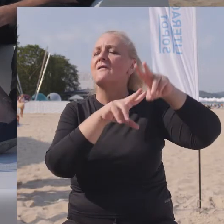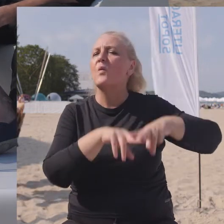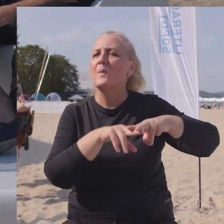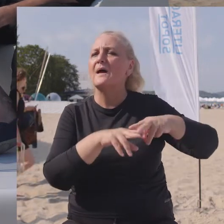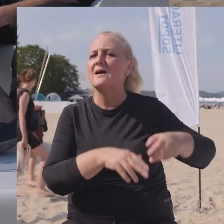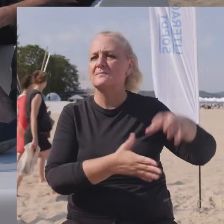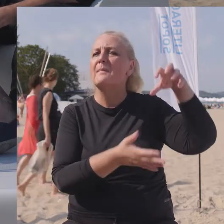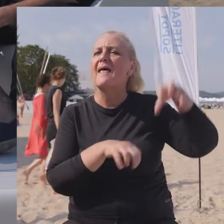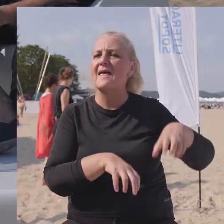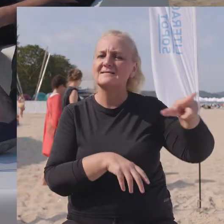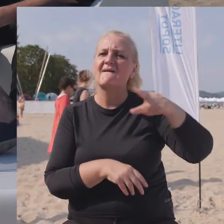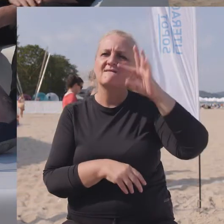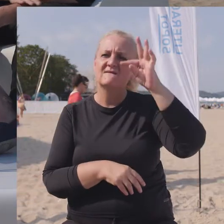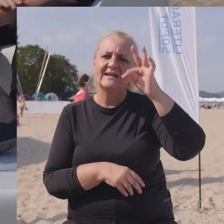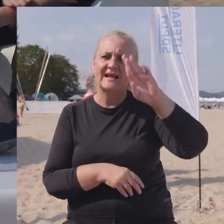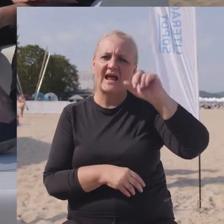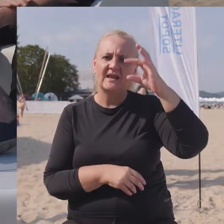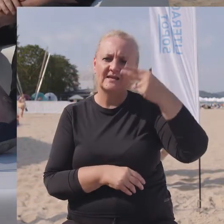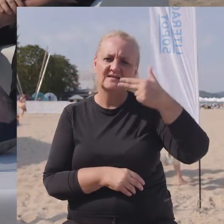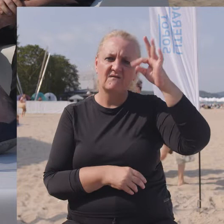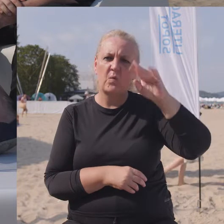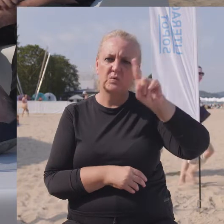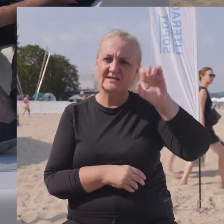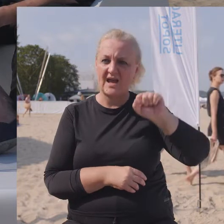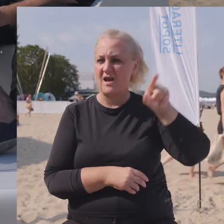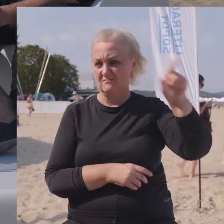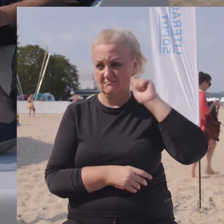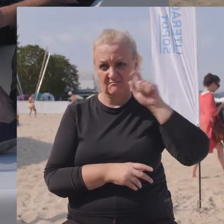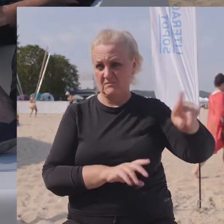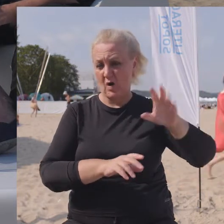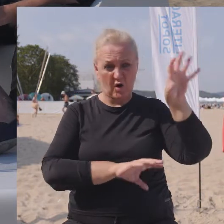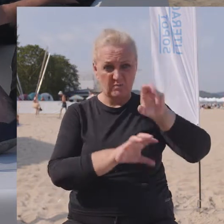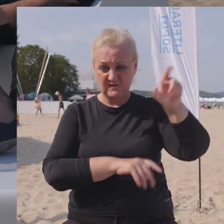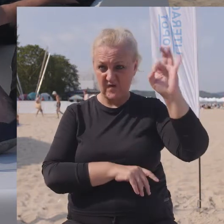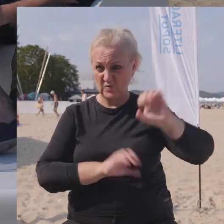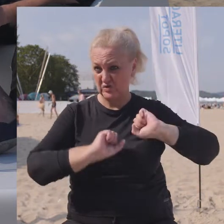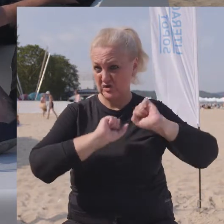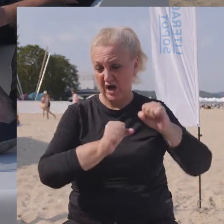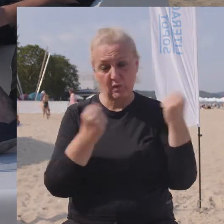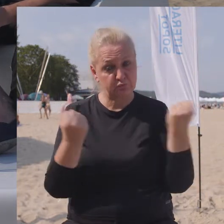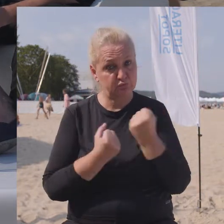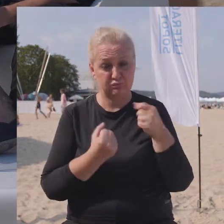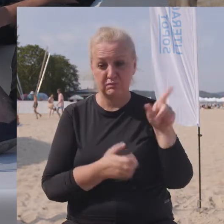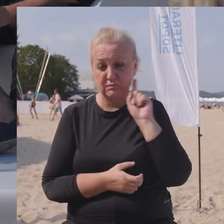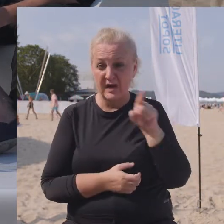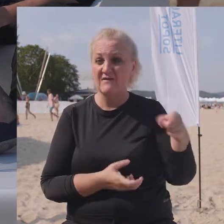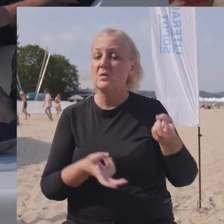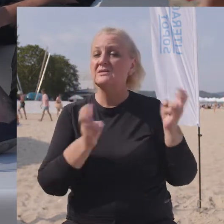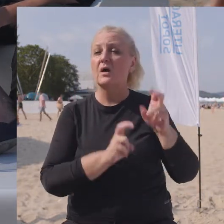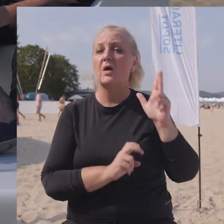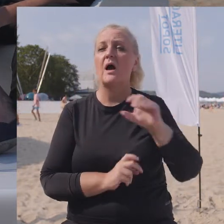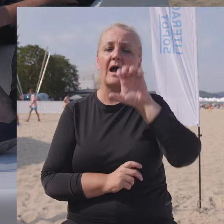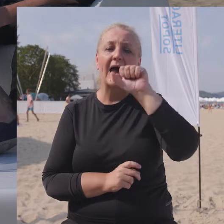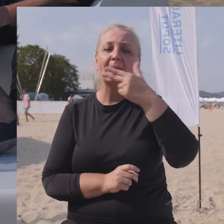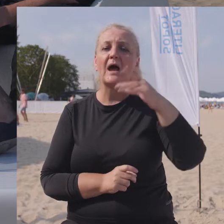którą zresztą od samego początku obserwuję działania tej organizacji, zresztą zakładane między innymi przez